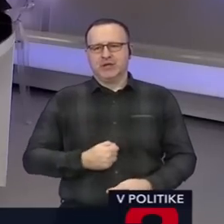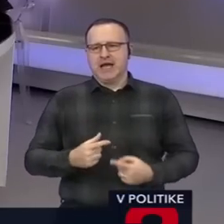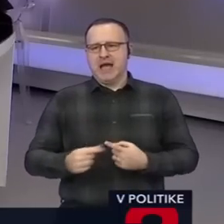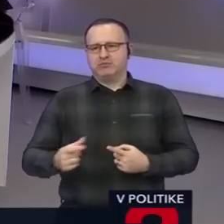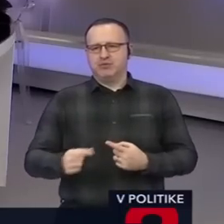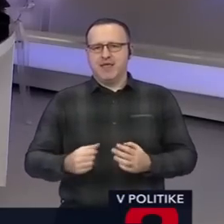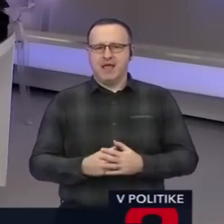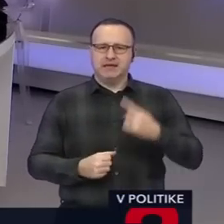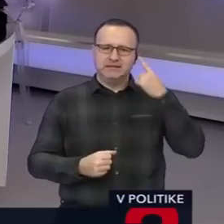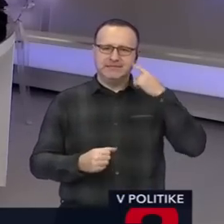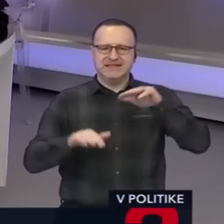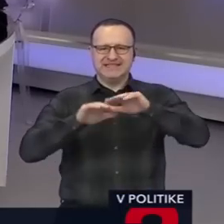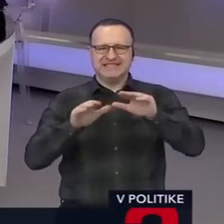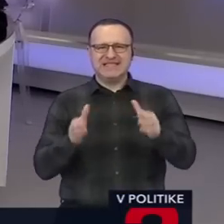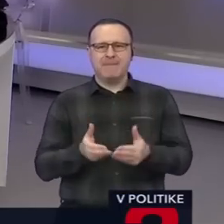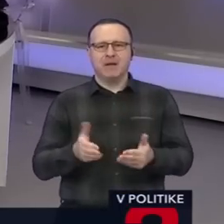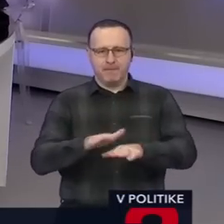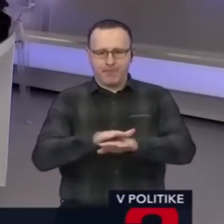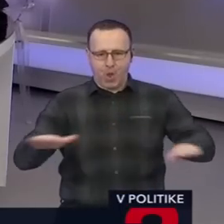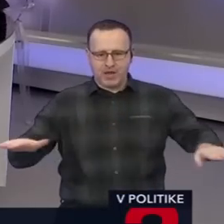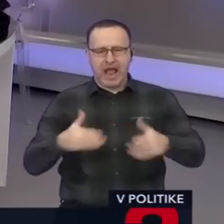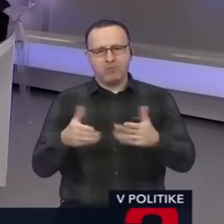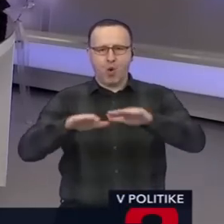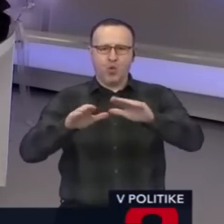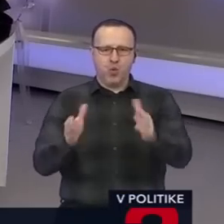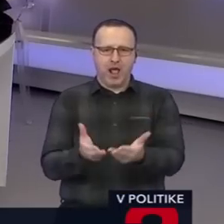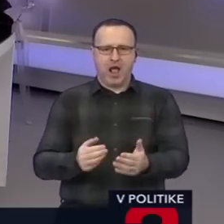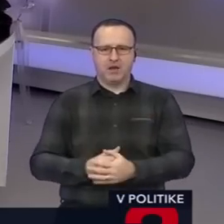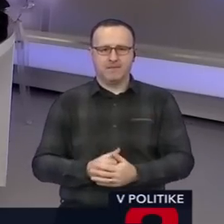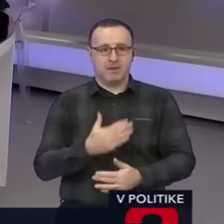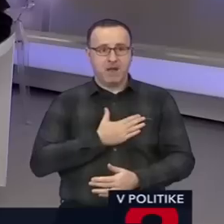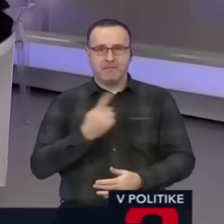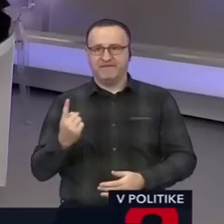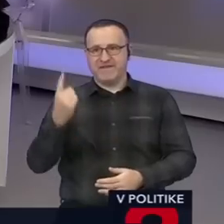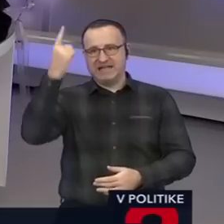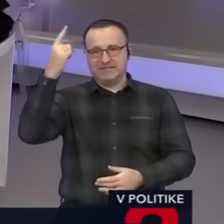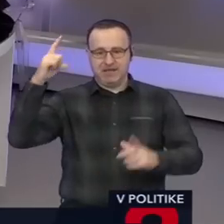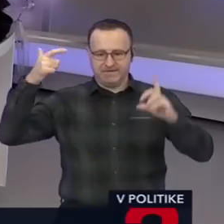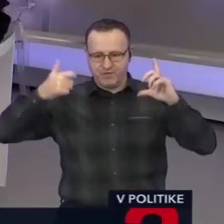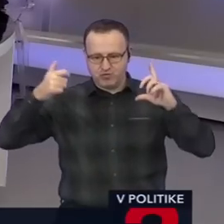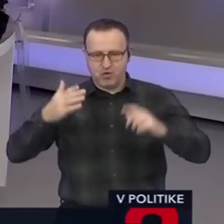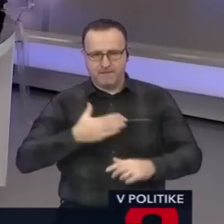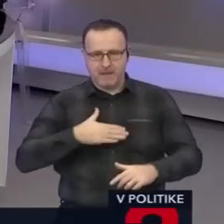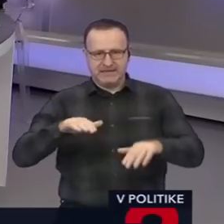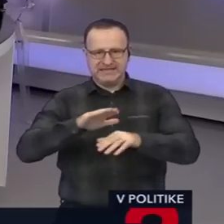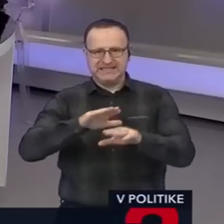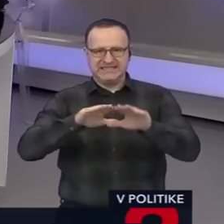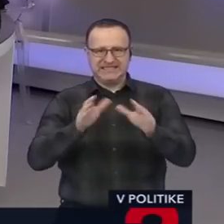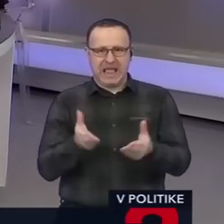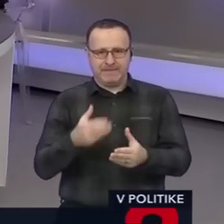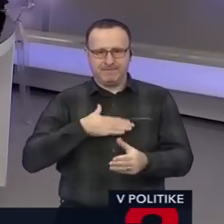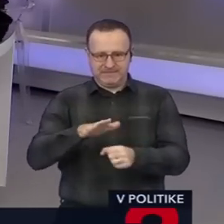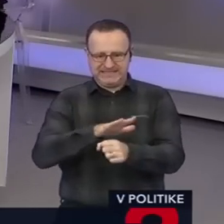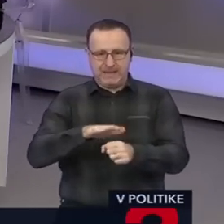Zem plochá, alebo či je Zem guľatá. Máme pritom vesmírne zábery, existujú, ja neviem, stovky, tisíce,